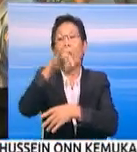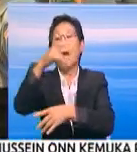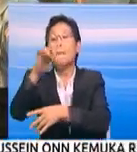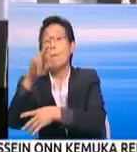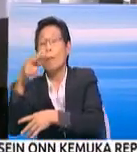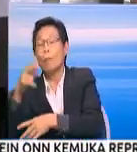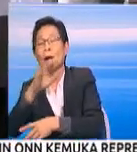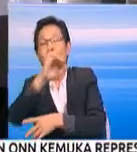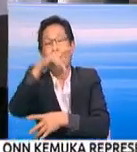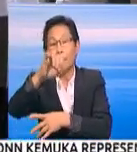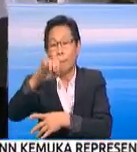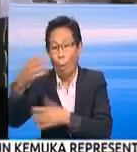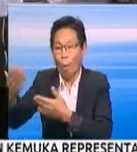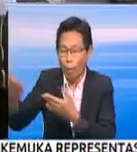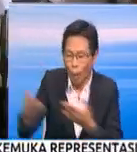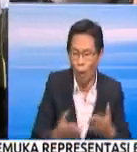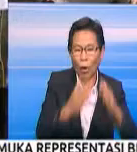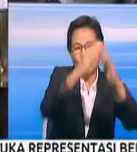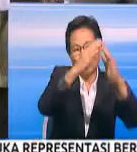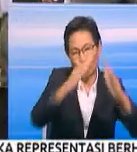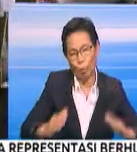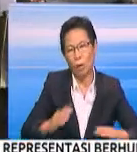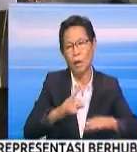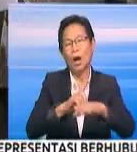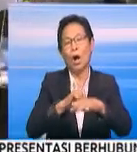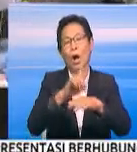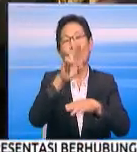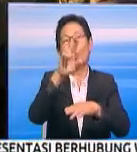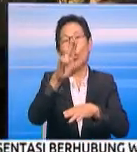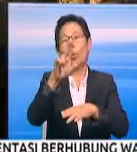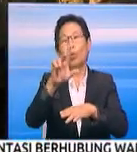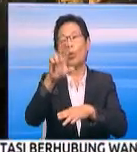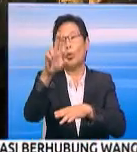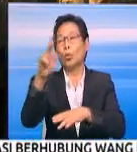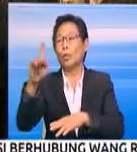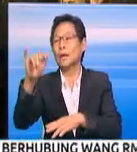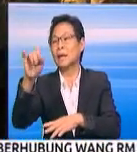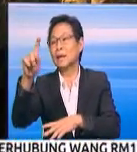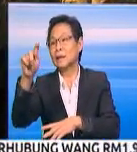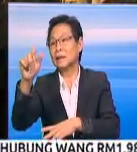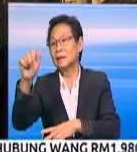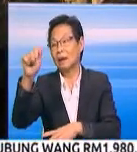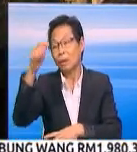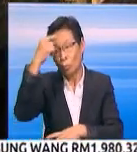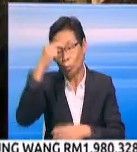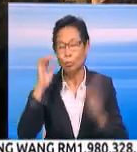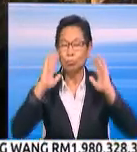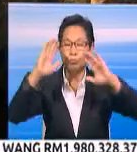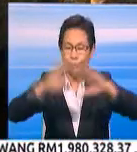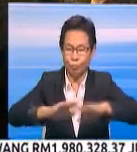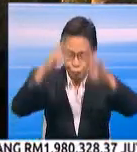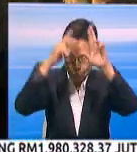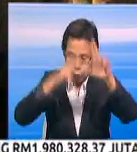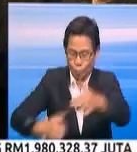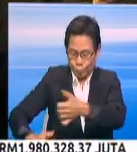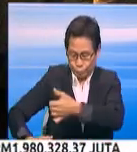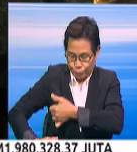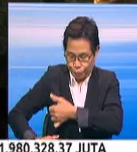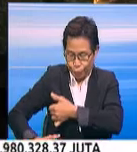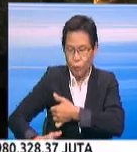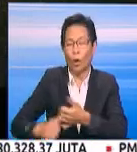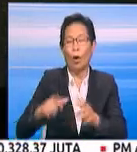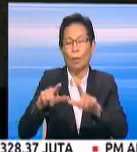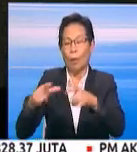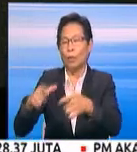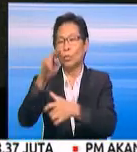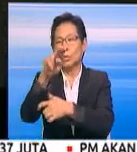ke rumah keluarga di Taman Perpaduan Ulu Kinta untuk disolatkan. Penghormatan ketenteraan juga diberikan oleh pasukan